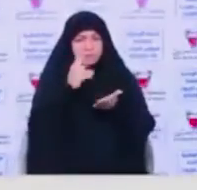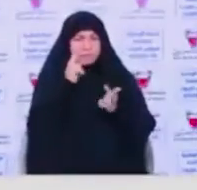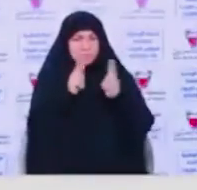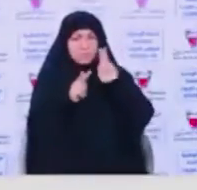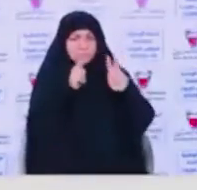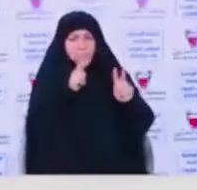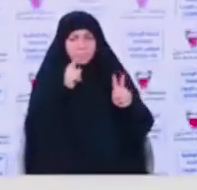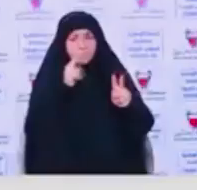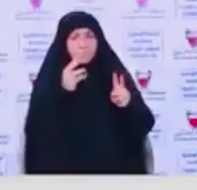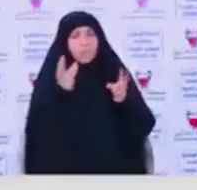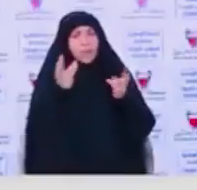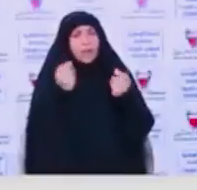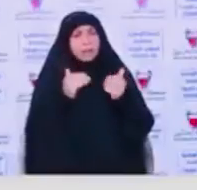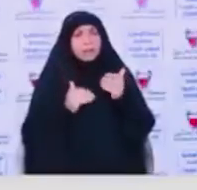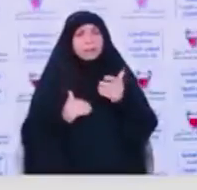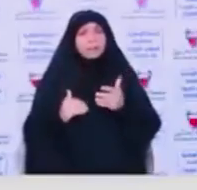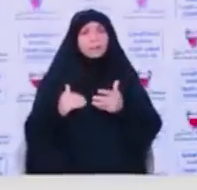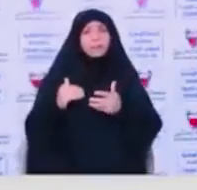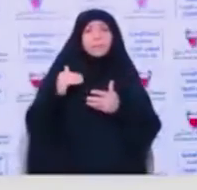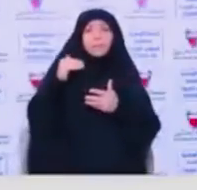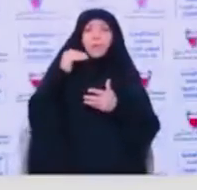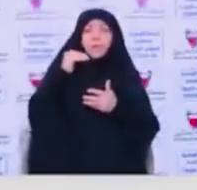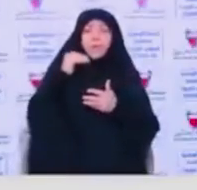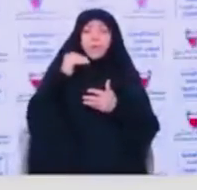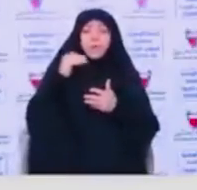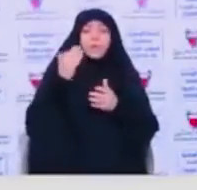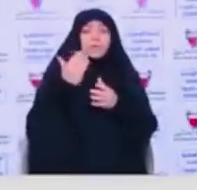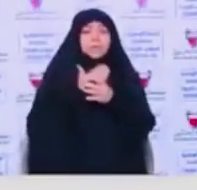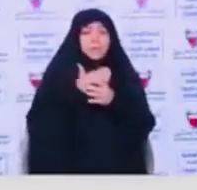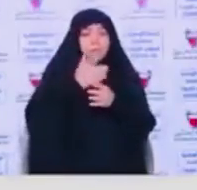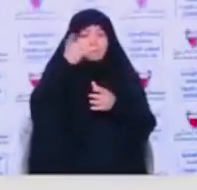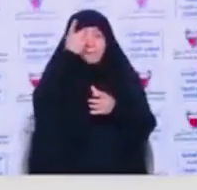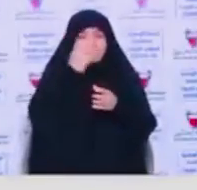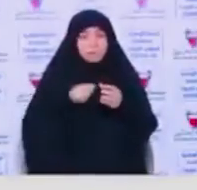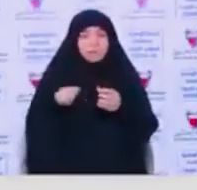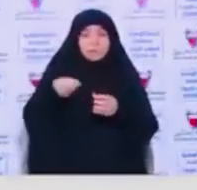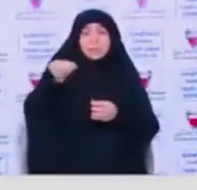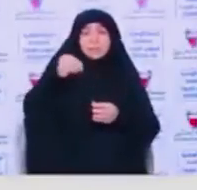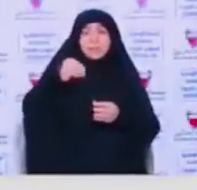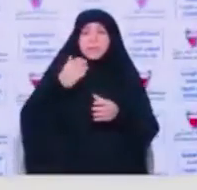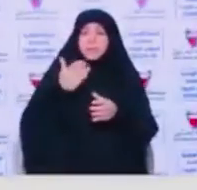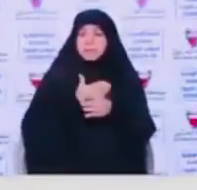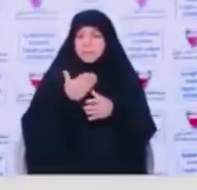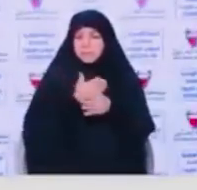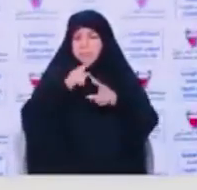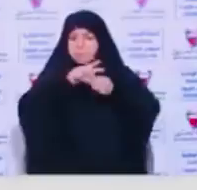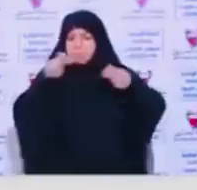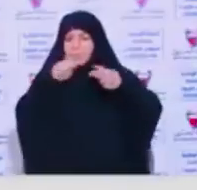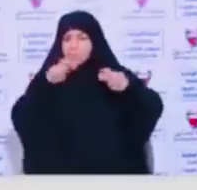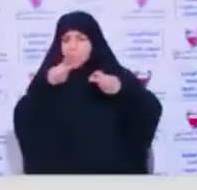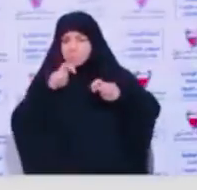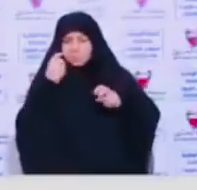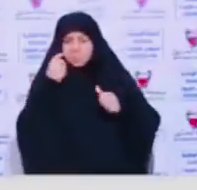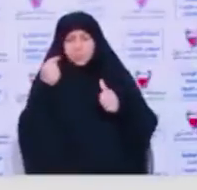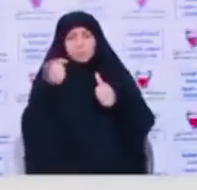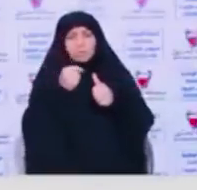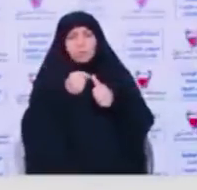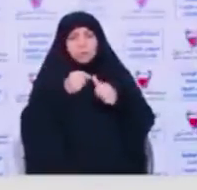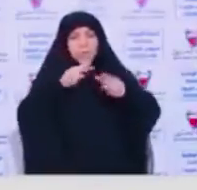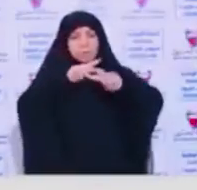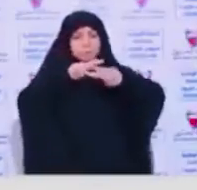بأن هناك أعداد متزايدة في الحالات القائمة، ورجعنا إلى الأسباب بأن كثرة الفحوصات اللي هي